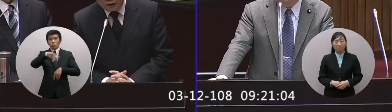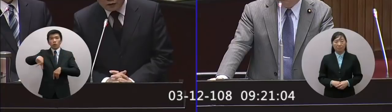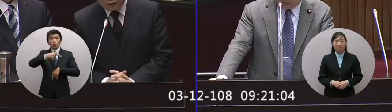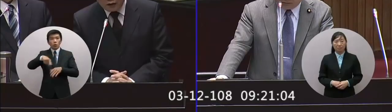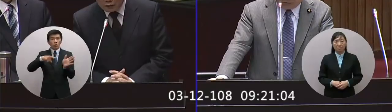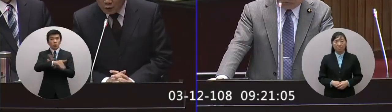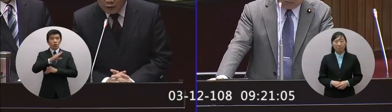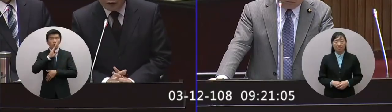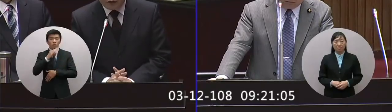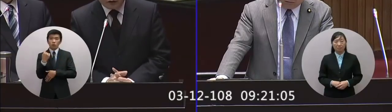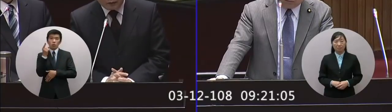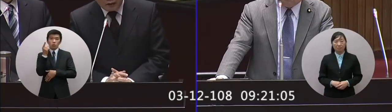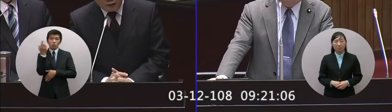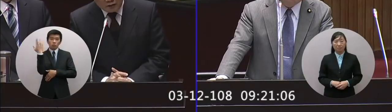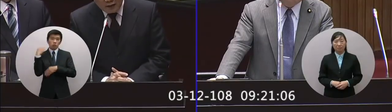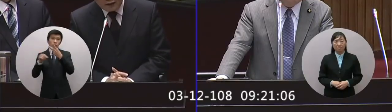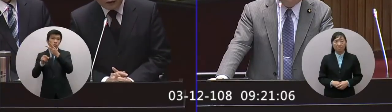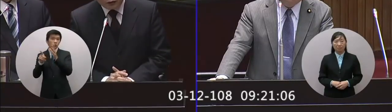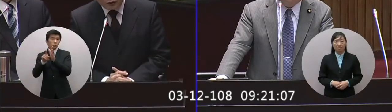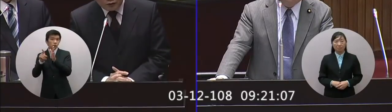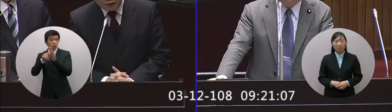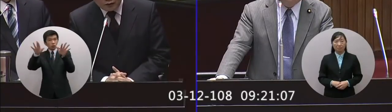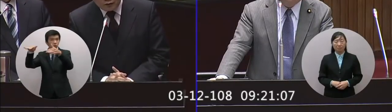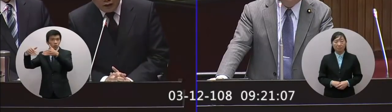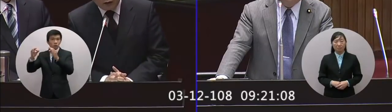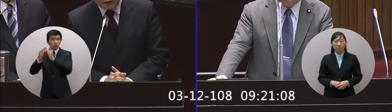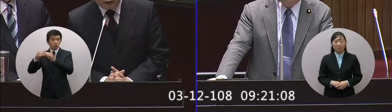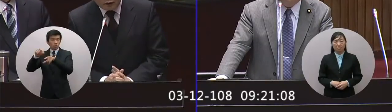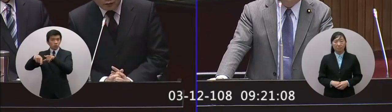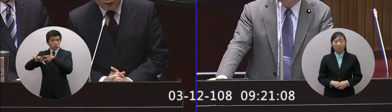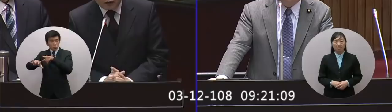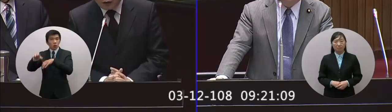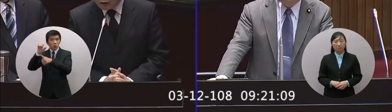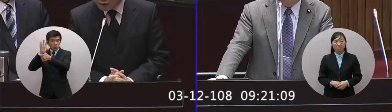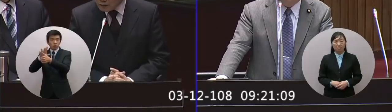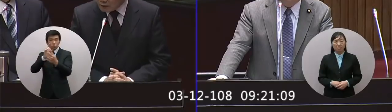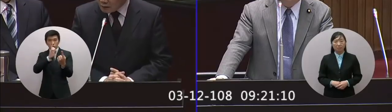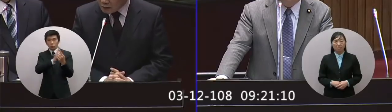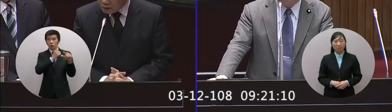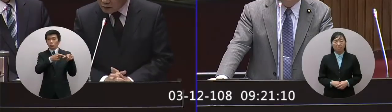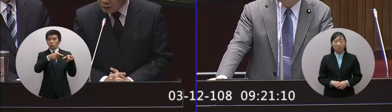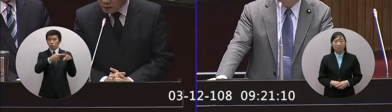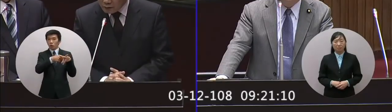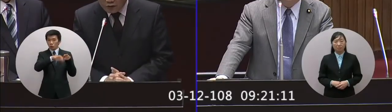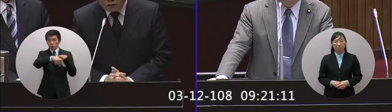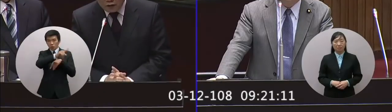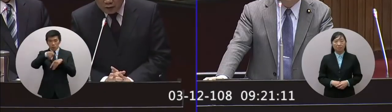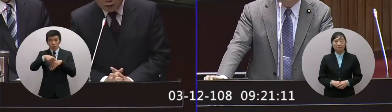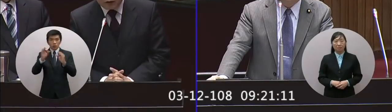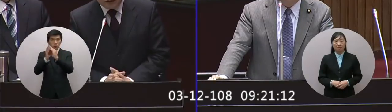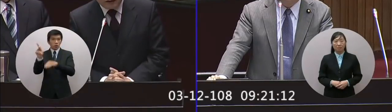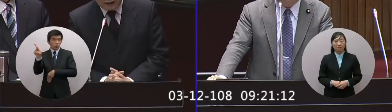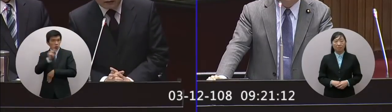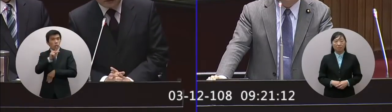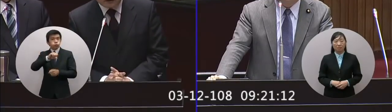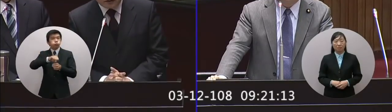开公股行库的会议，特别要加强对中小企业放款的这个部分。那特别提到这个融资额